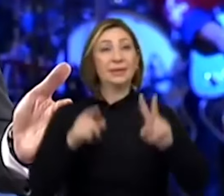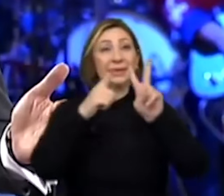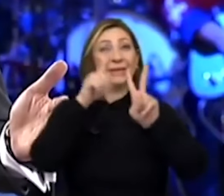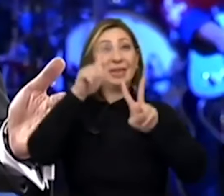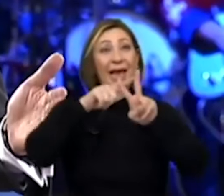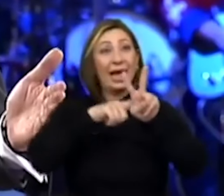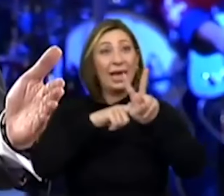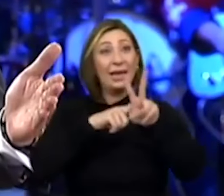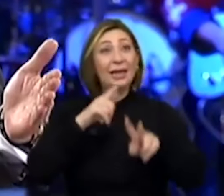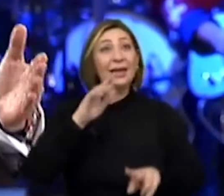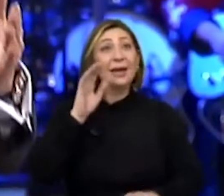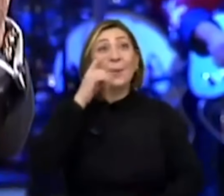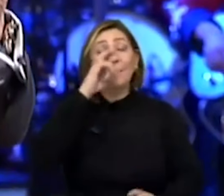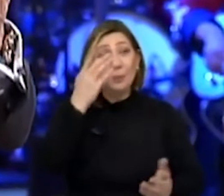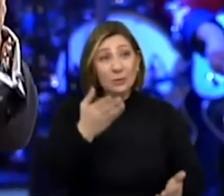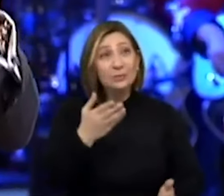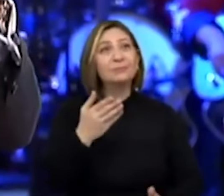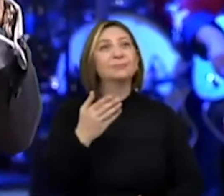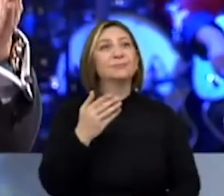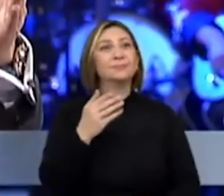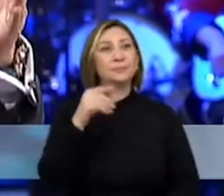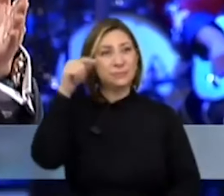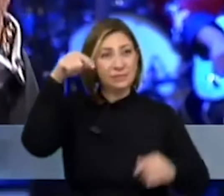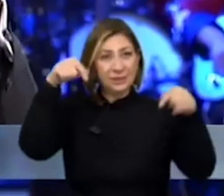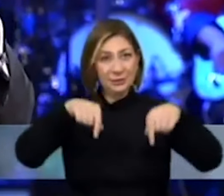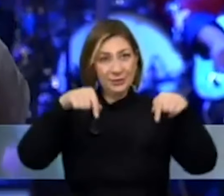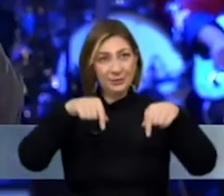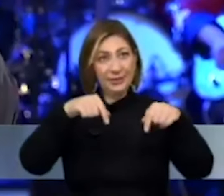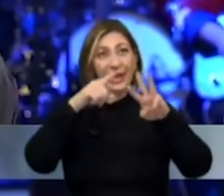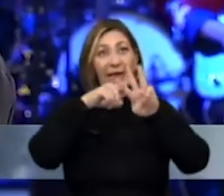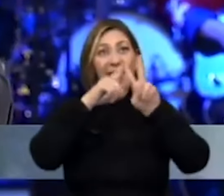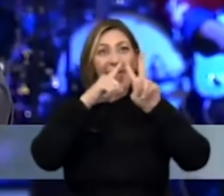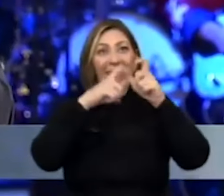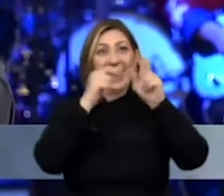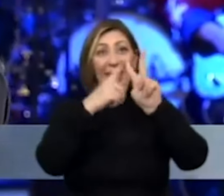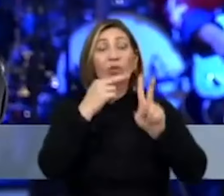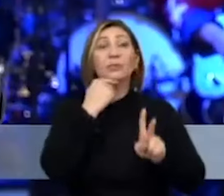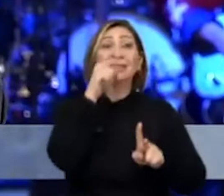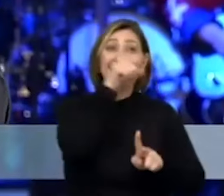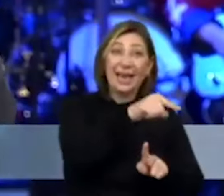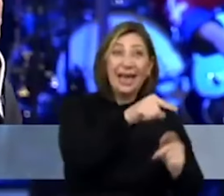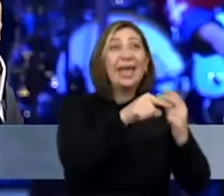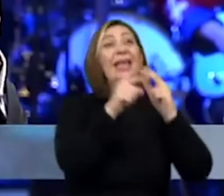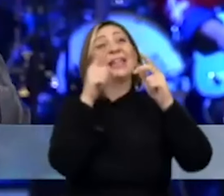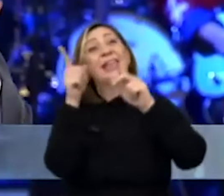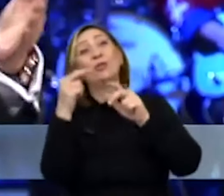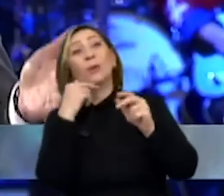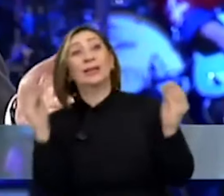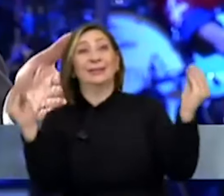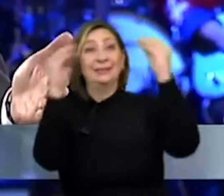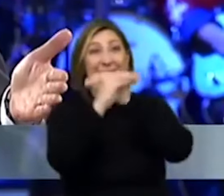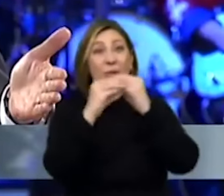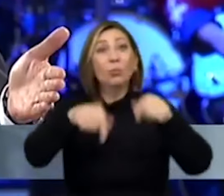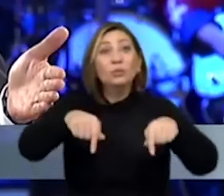Nilay. Efendim hocam, buyurun. Şimdi... Engin'in numarasını sana, senin numaranı Engin'e vereceğiz